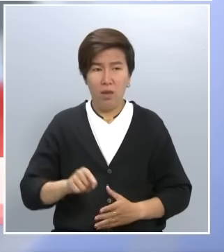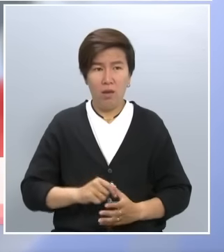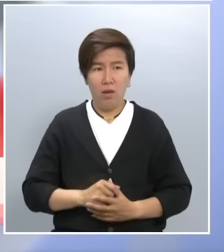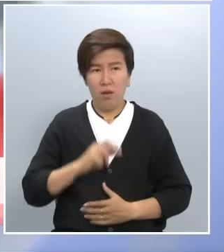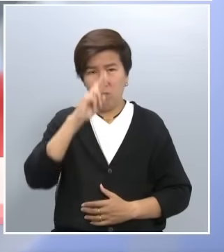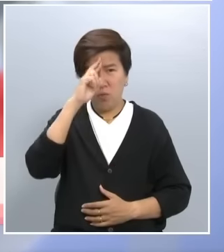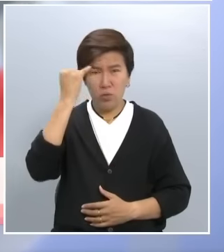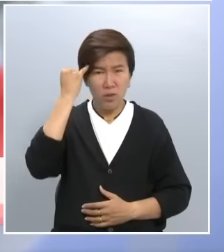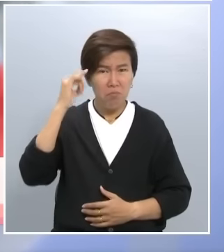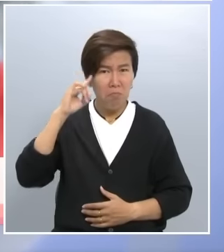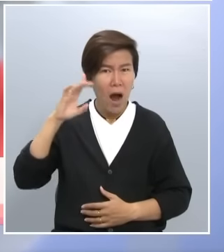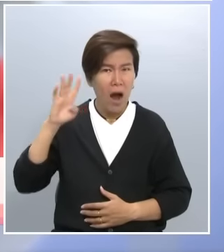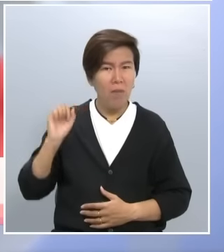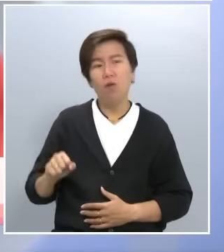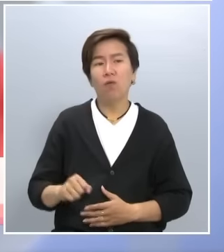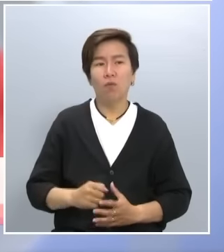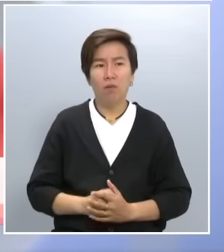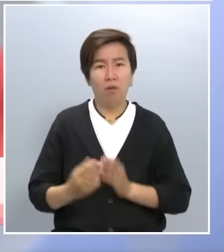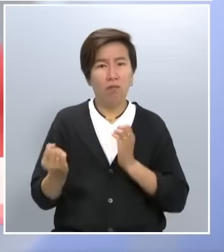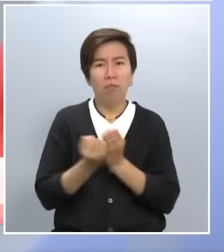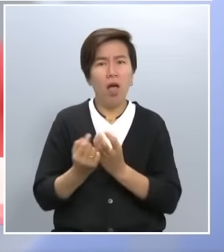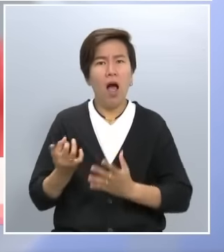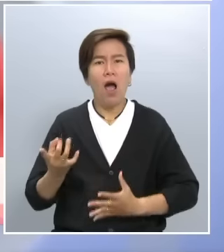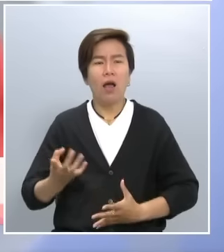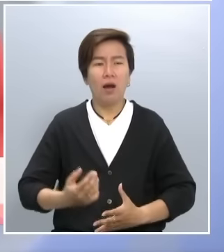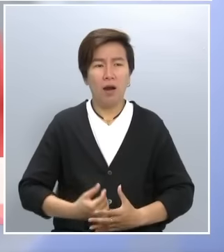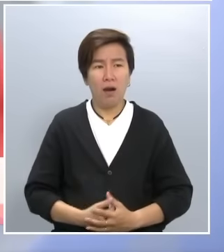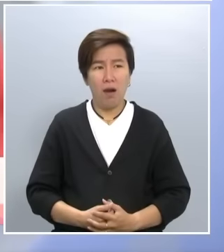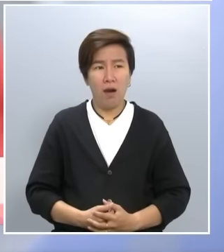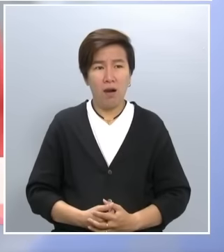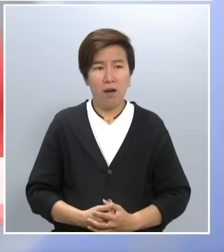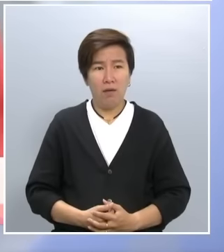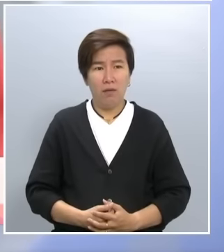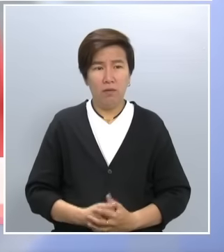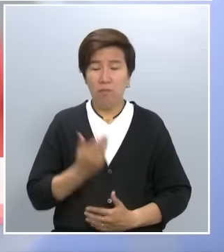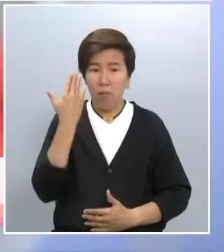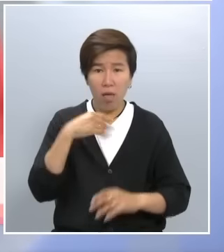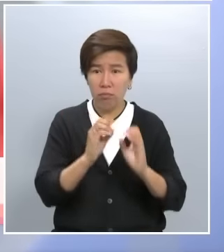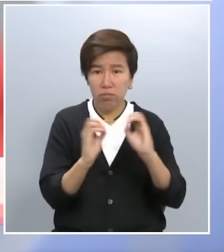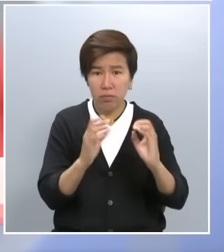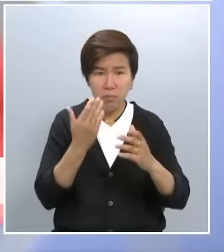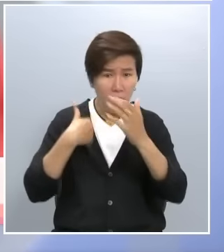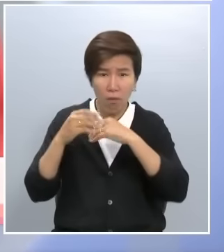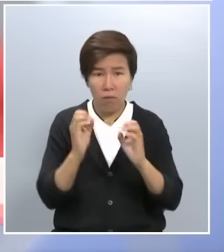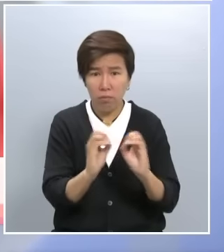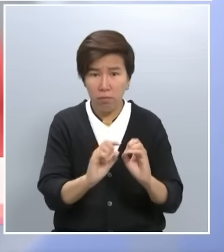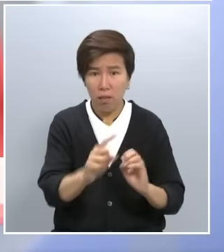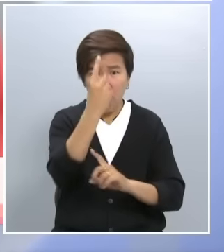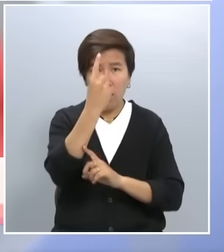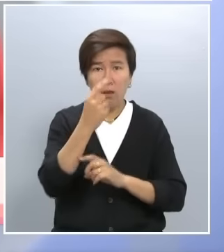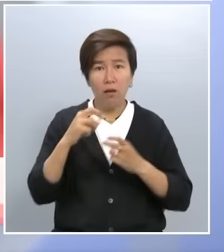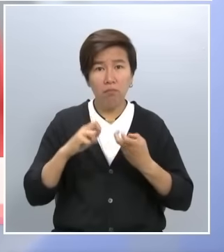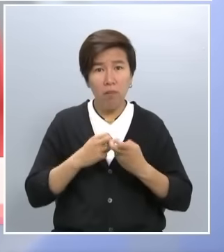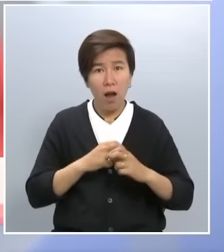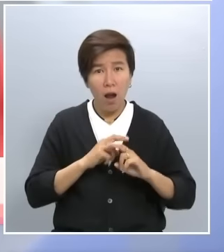พวกบ้าหรือเปล่ามาทำอะไรแบบนี้เพราะในพื้นที่นี้ไม่เคยมีเหตุการณ์แบบนี้เกิดขึ้นเลยแต่ว่าเป็นปัญหาส่วนตัว